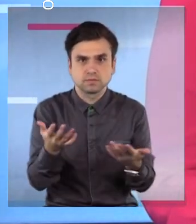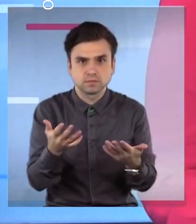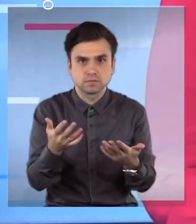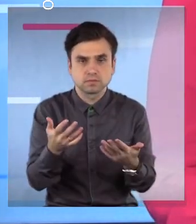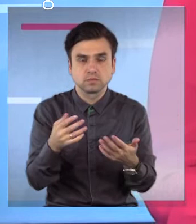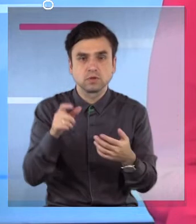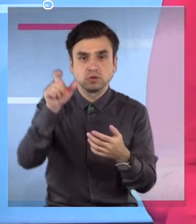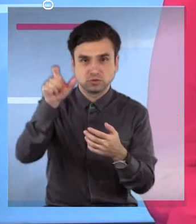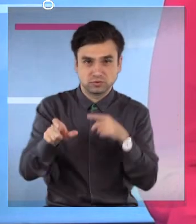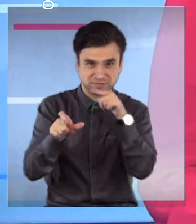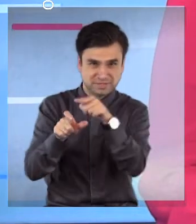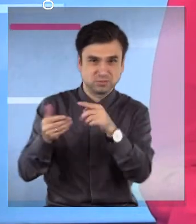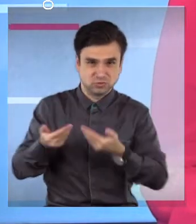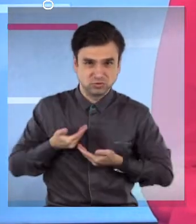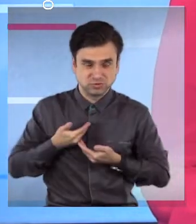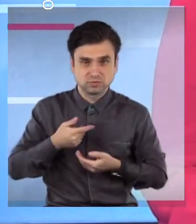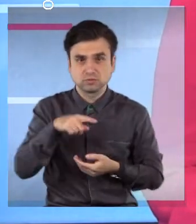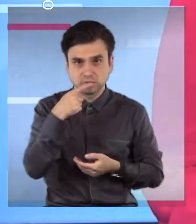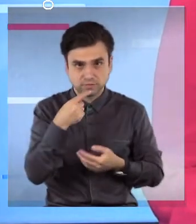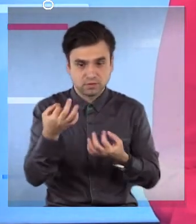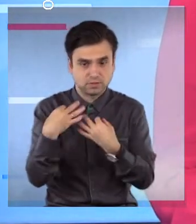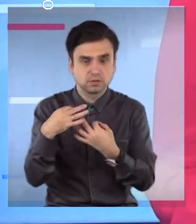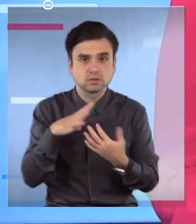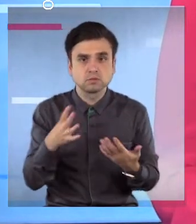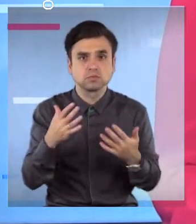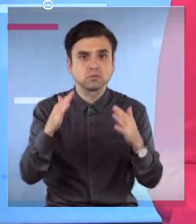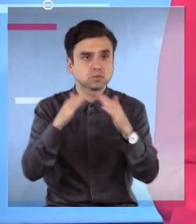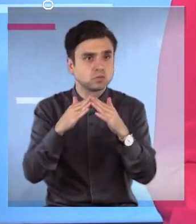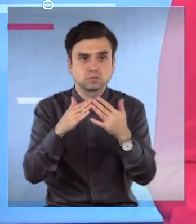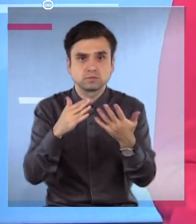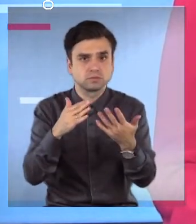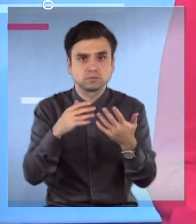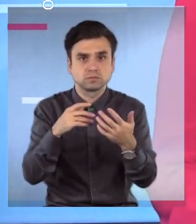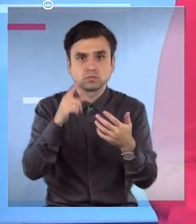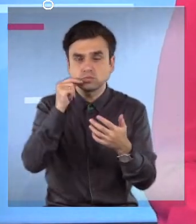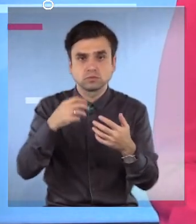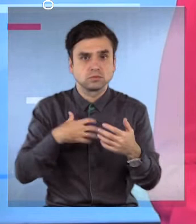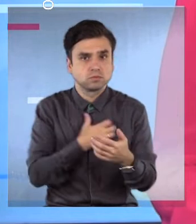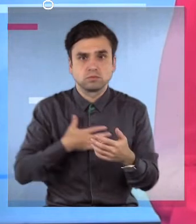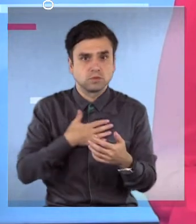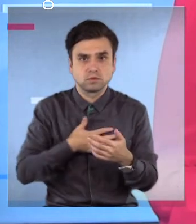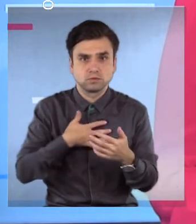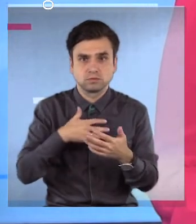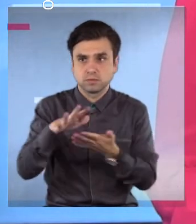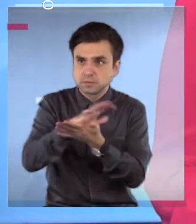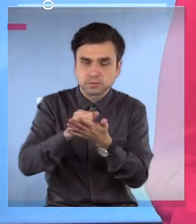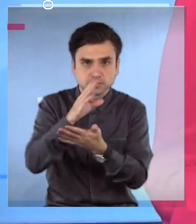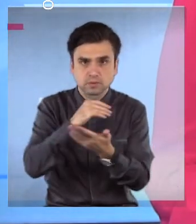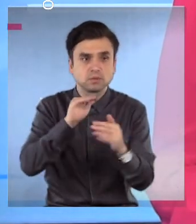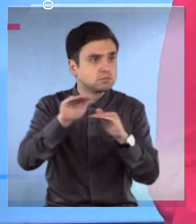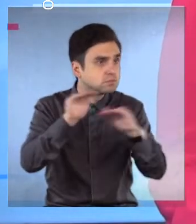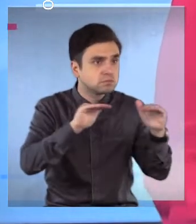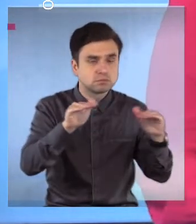Він б'є на сполох, дім в аварійному стані. Запевняє, що на стінах з'являються тріщини і не тільки у нього, а й у